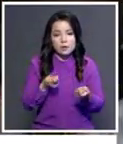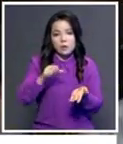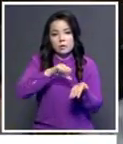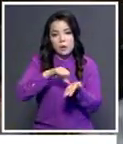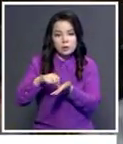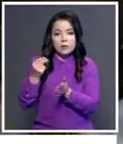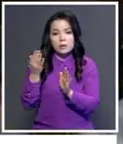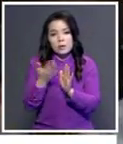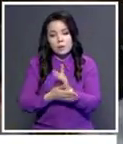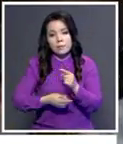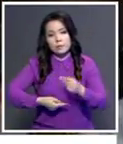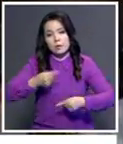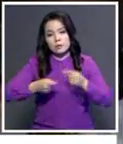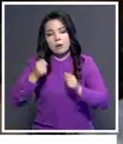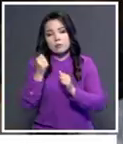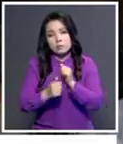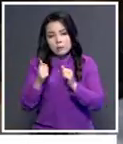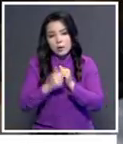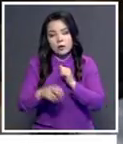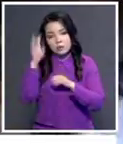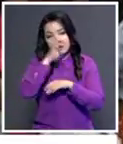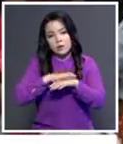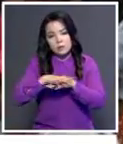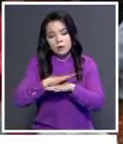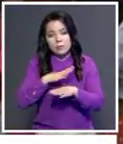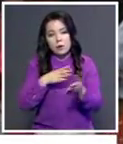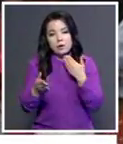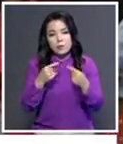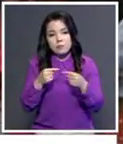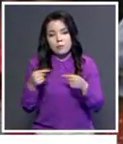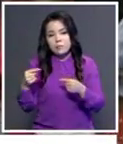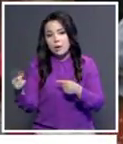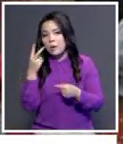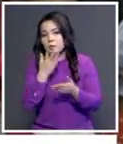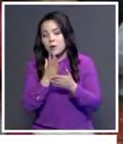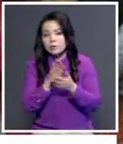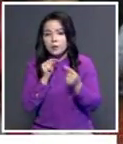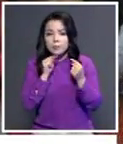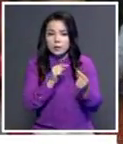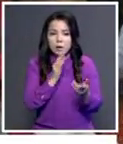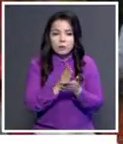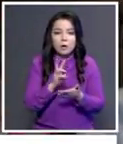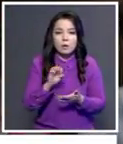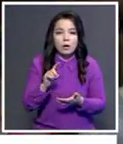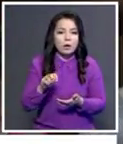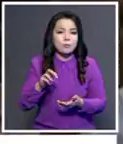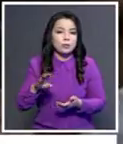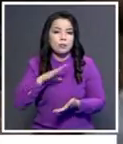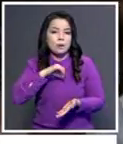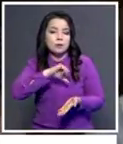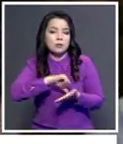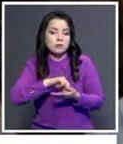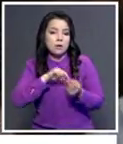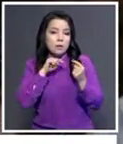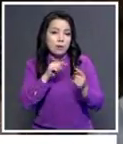қатысты коррупциялық дау-дамайлар жиілеп, елде этникалық қарама-қайшылықтар күшейді. Бұл Мохамадтың оппозицияға өтуіне түрткі